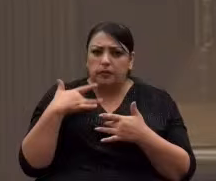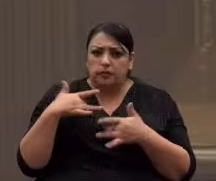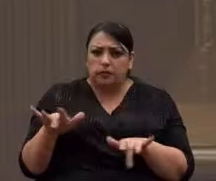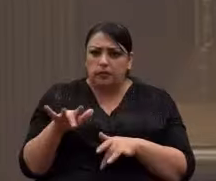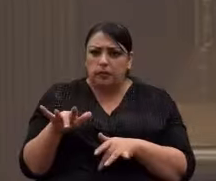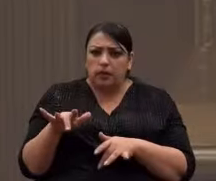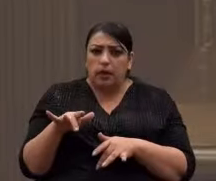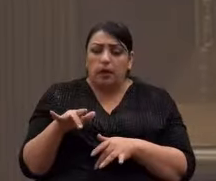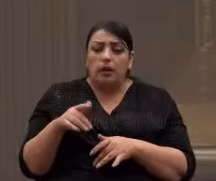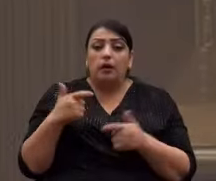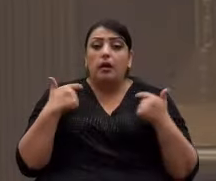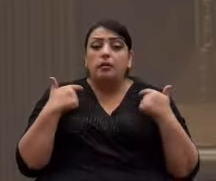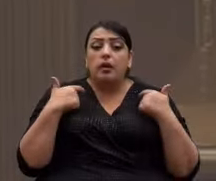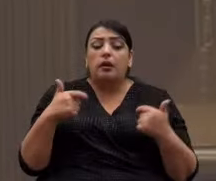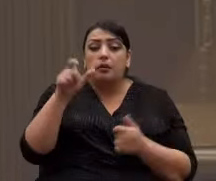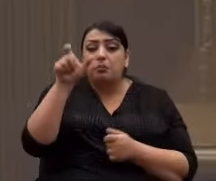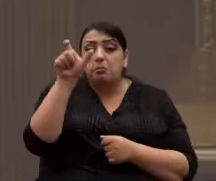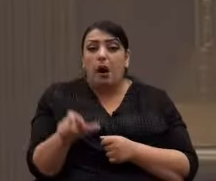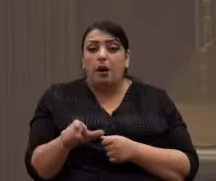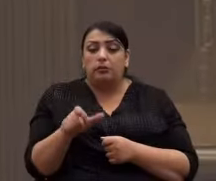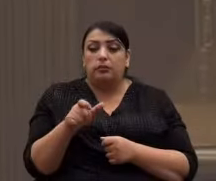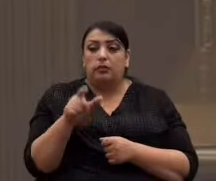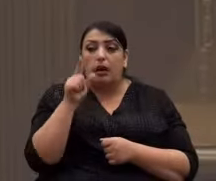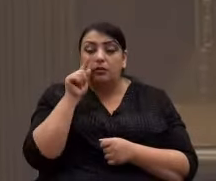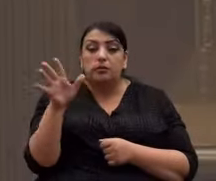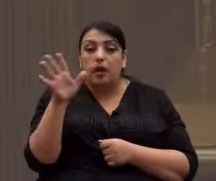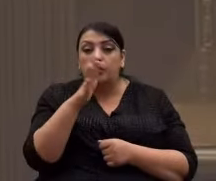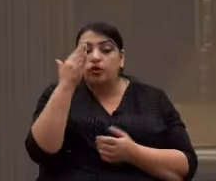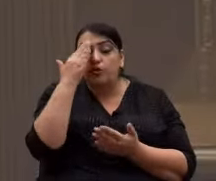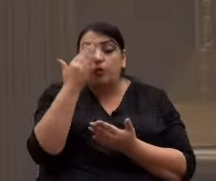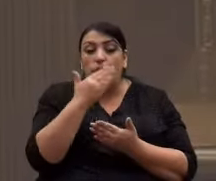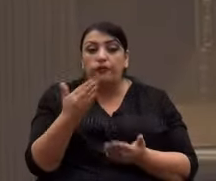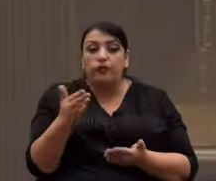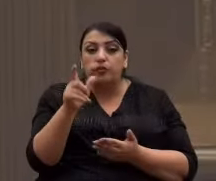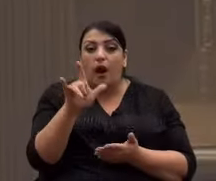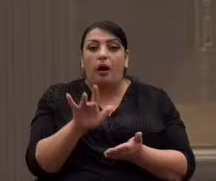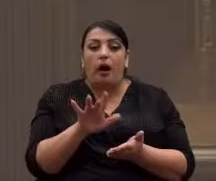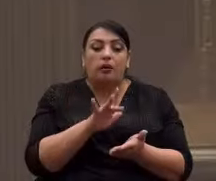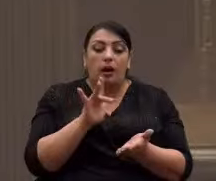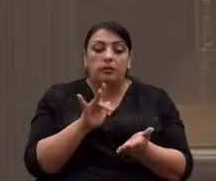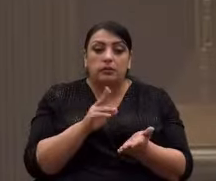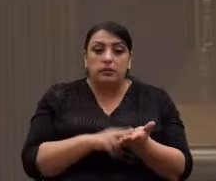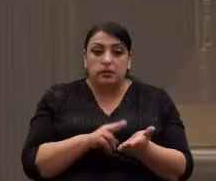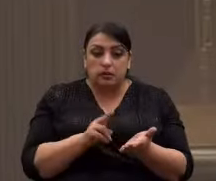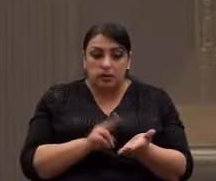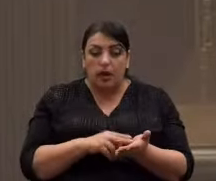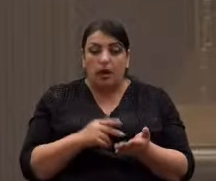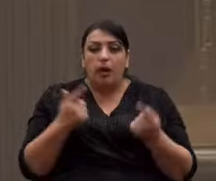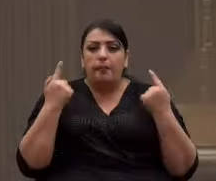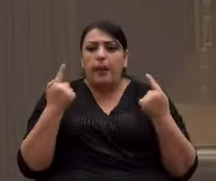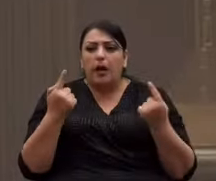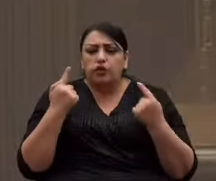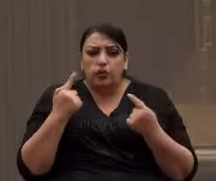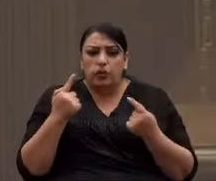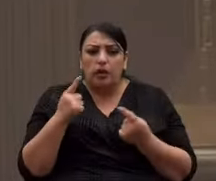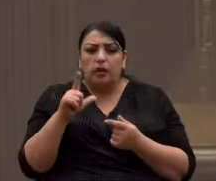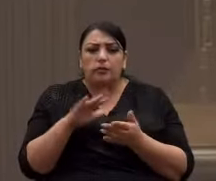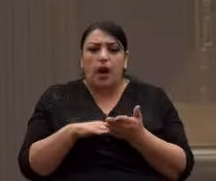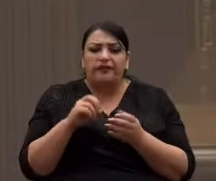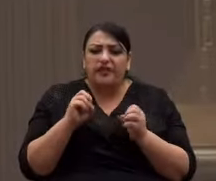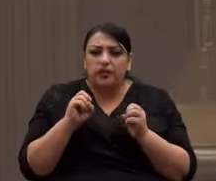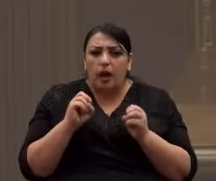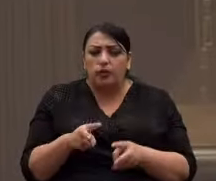մարդ, սիրելի Հայաստանի քաղաքացի, Հայաստանի բոլոր բարձրաստիճան պաշտոնյաների